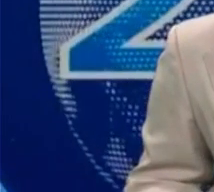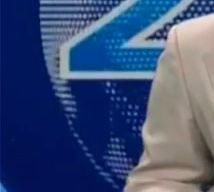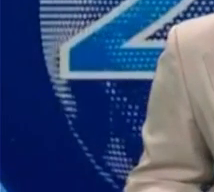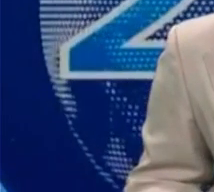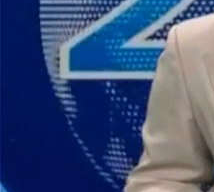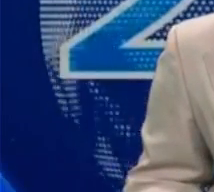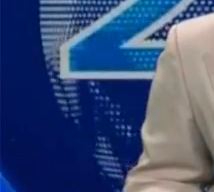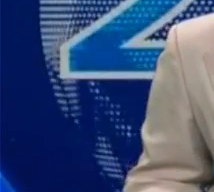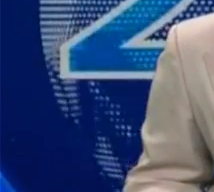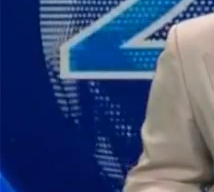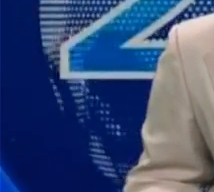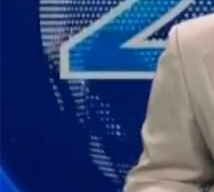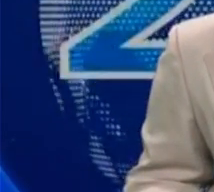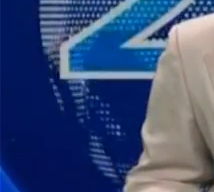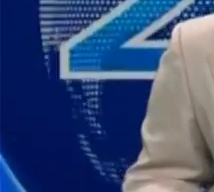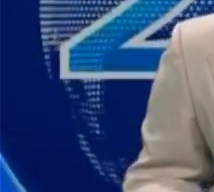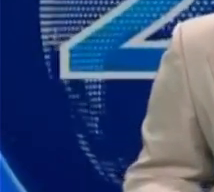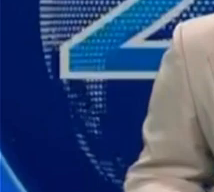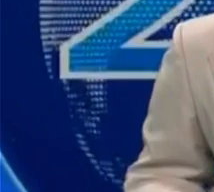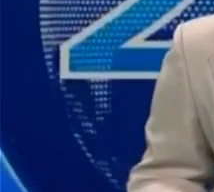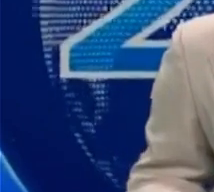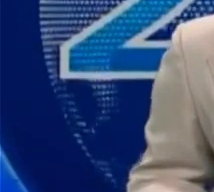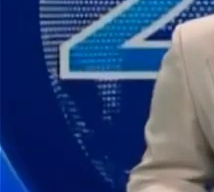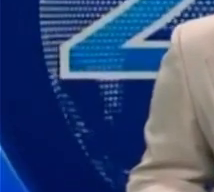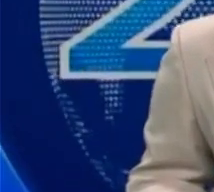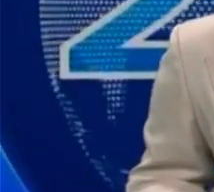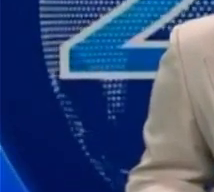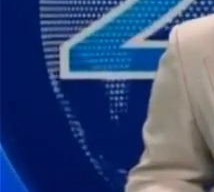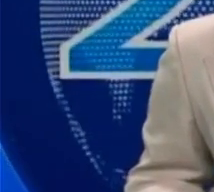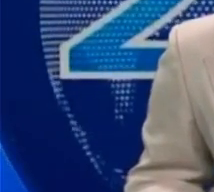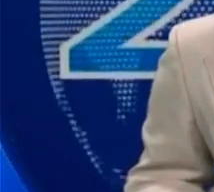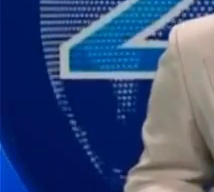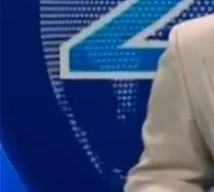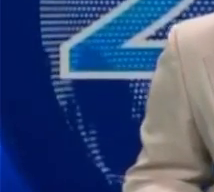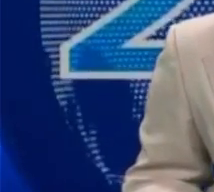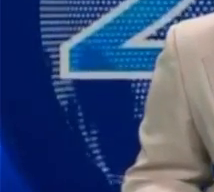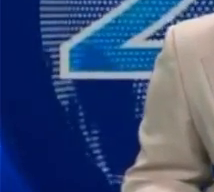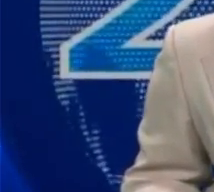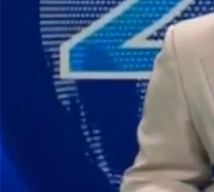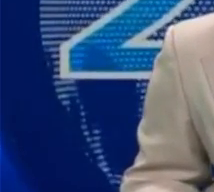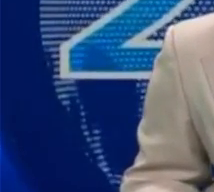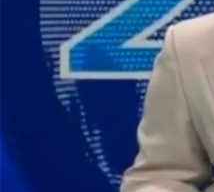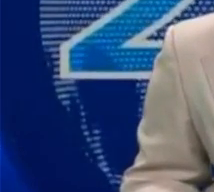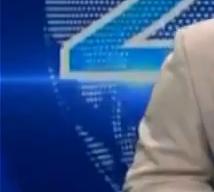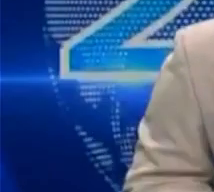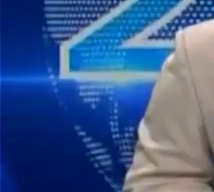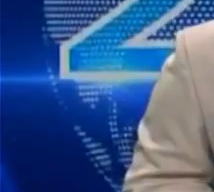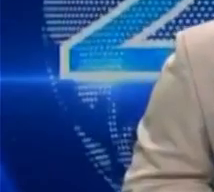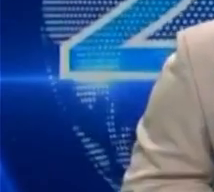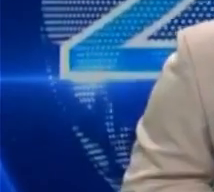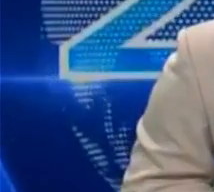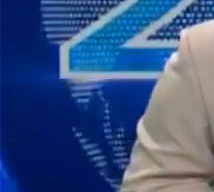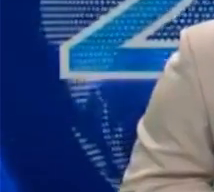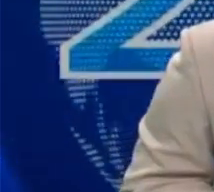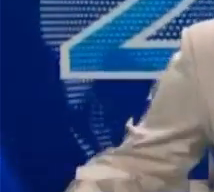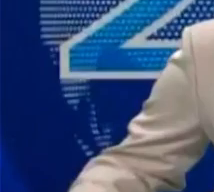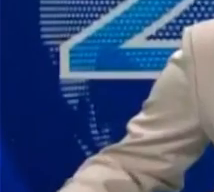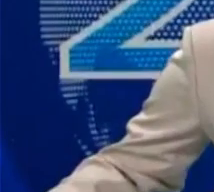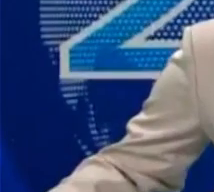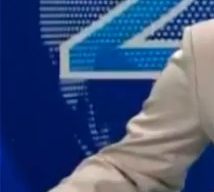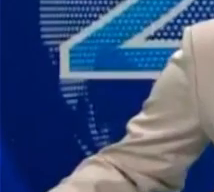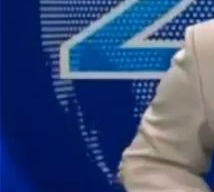nouveau train de la société congolaise du chemin de fer, le film de la journée de reportage de Milan